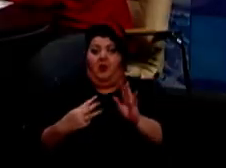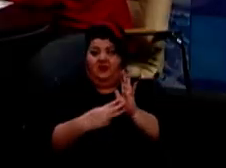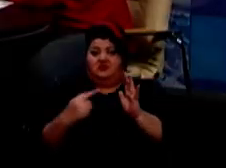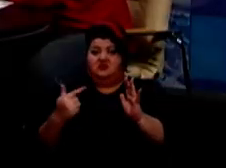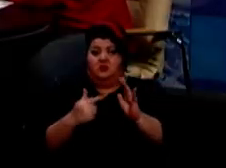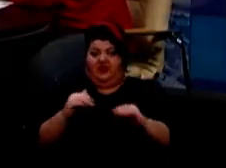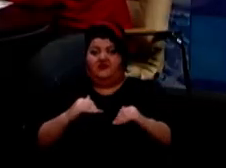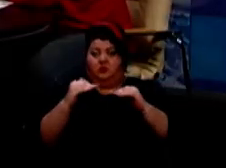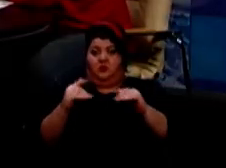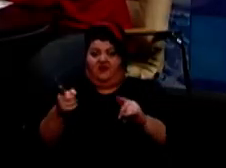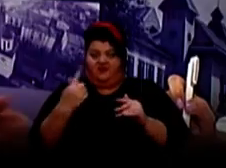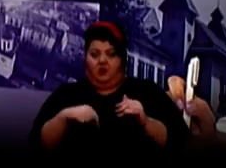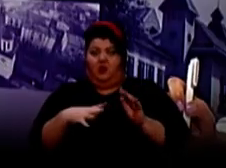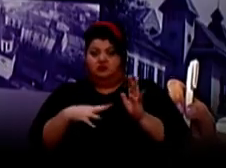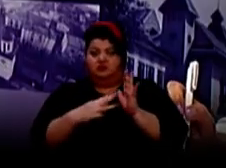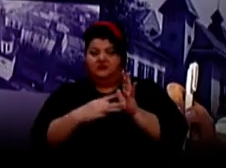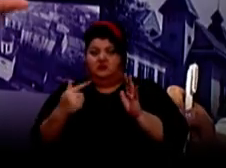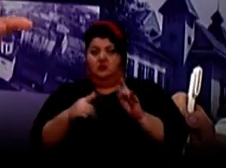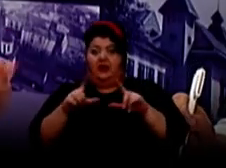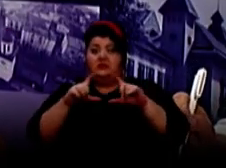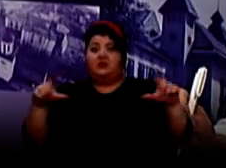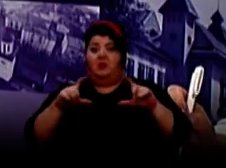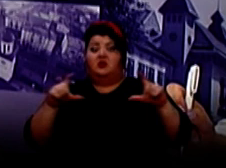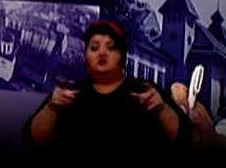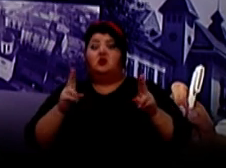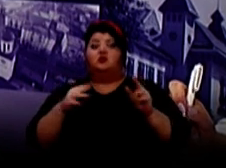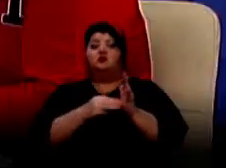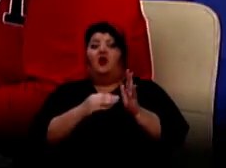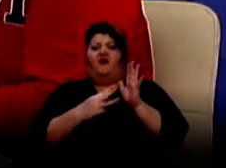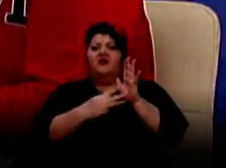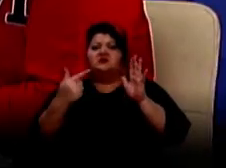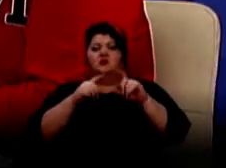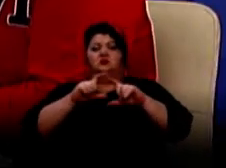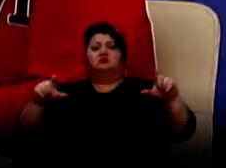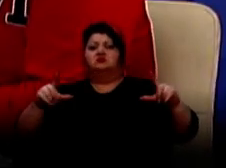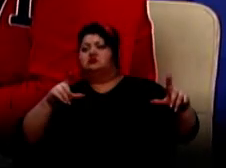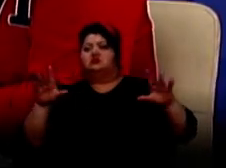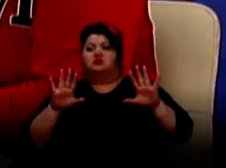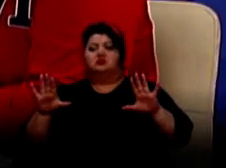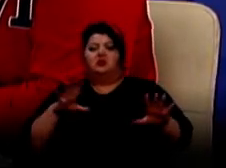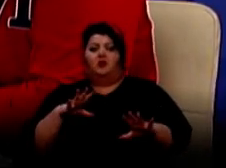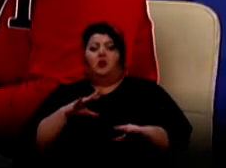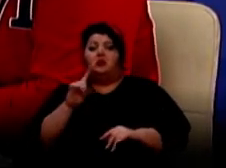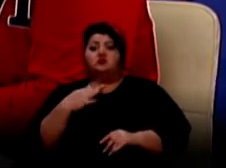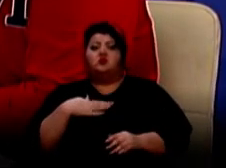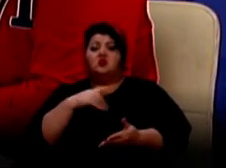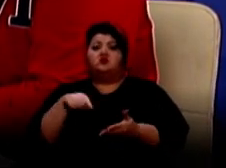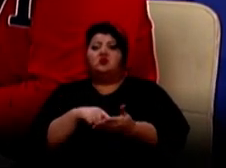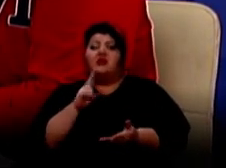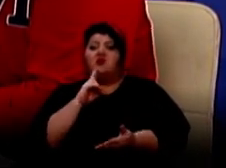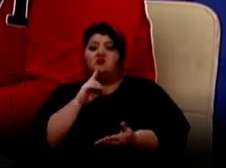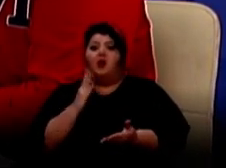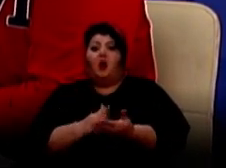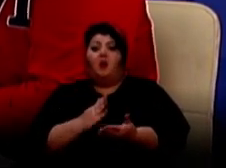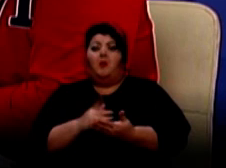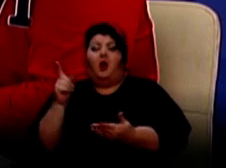діло? Вимагали. Я з табличками, хто стояв? 8 гривень. Скажіть, будь ласка, чому місто, наше місто, Кременчук, має тариф на